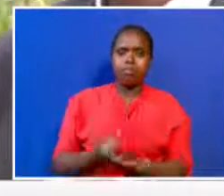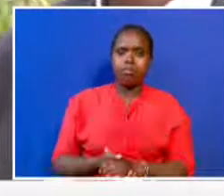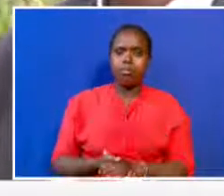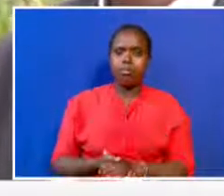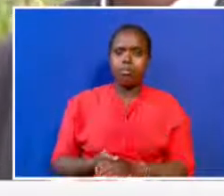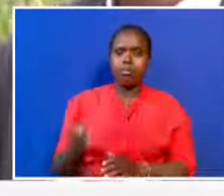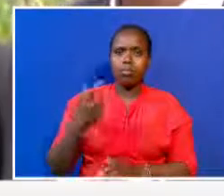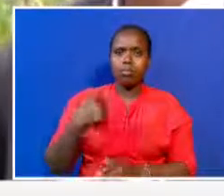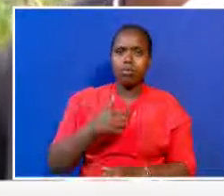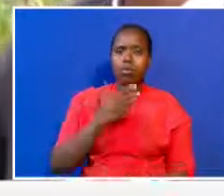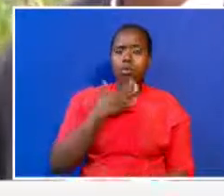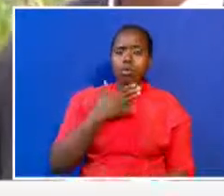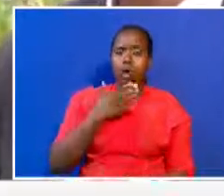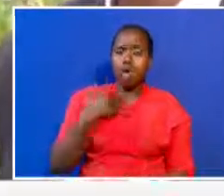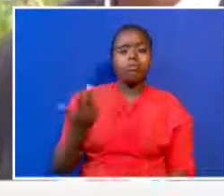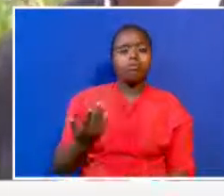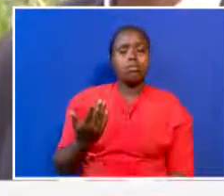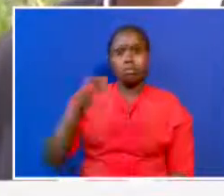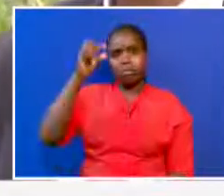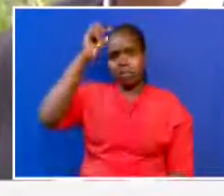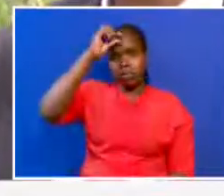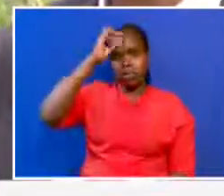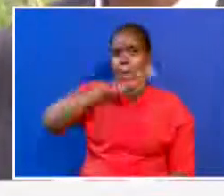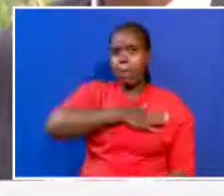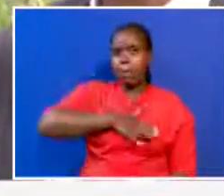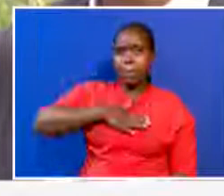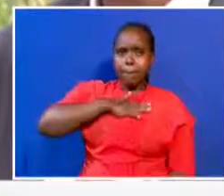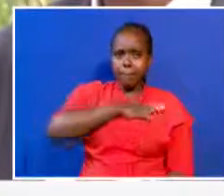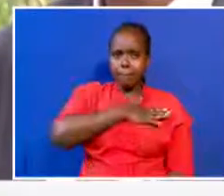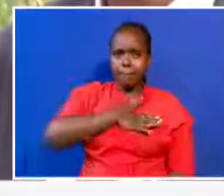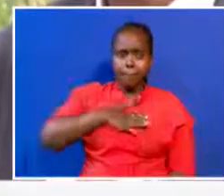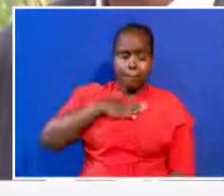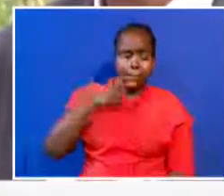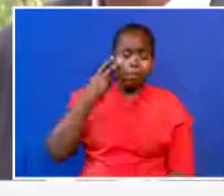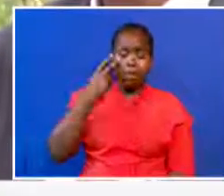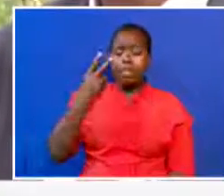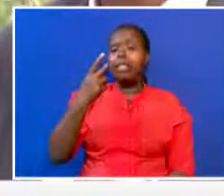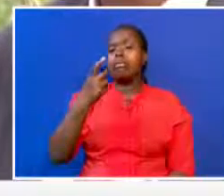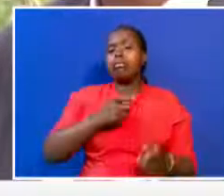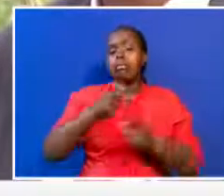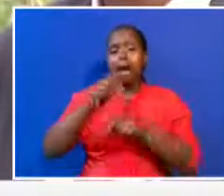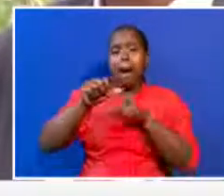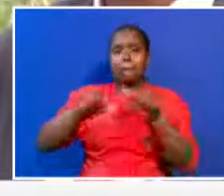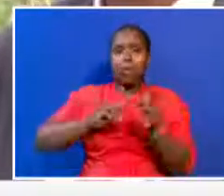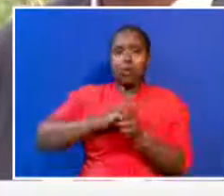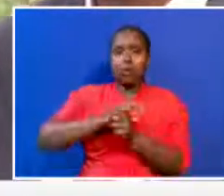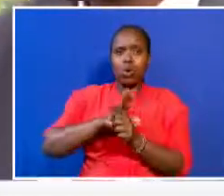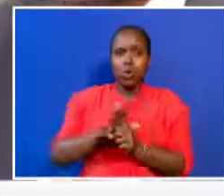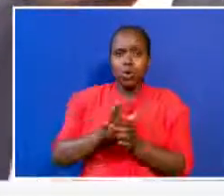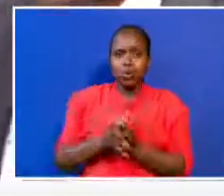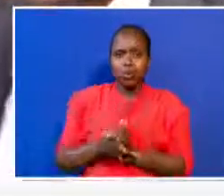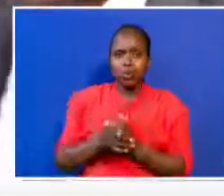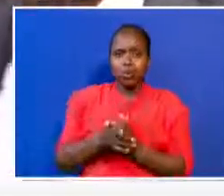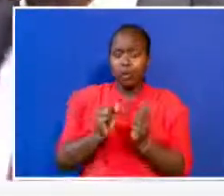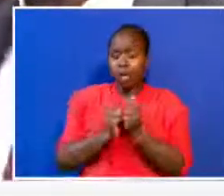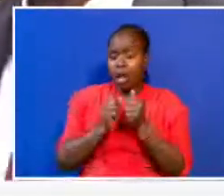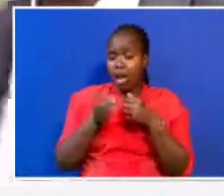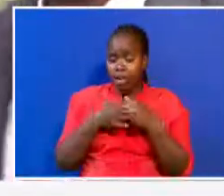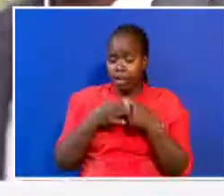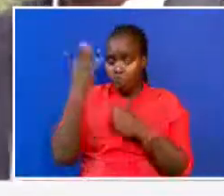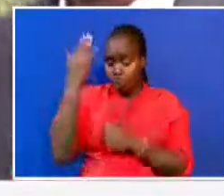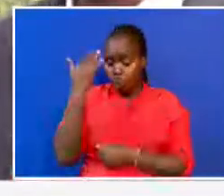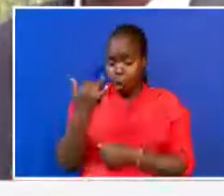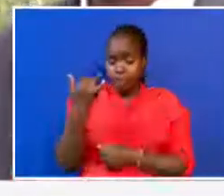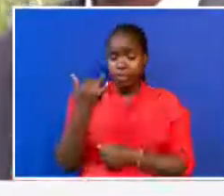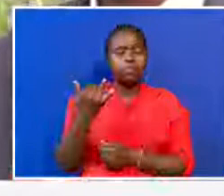Sisi tungependa serikali itilie maanani sana, iweke mikazo nyingi kwa hii mambo ya COVID-19, kwa